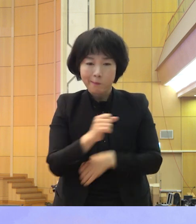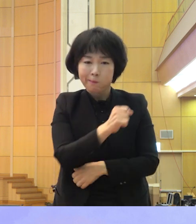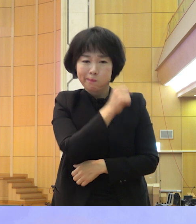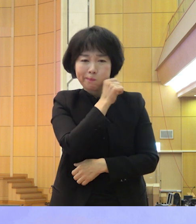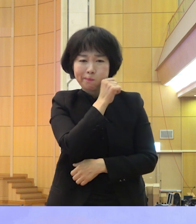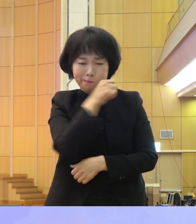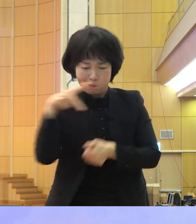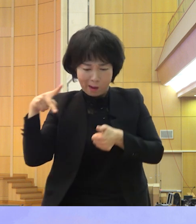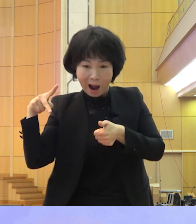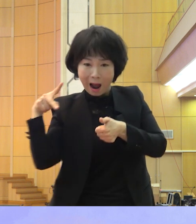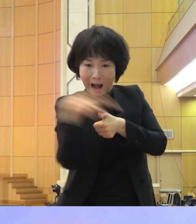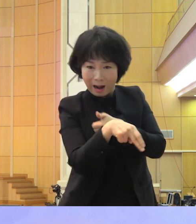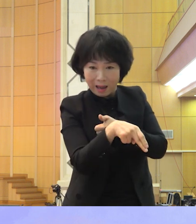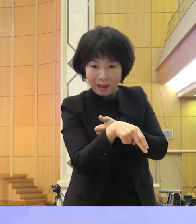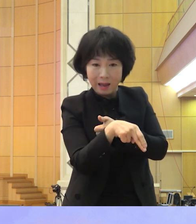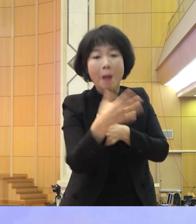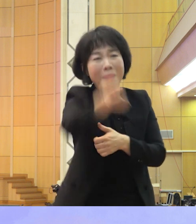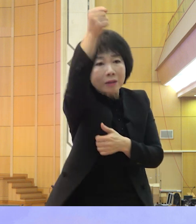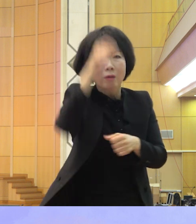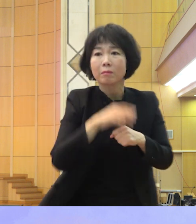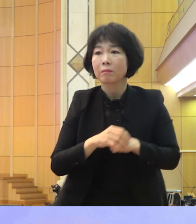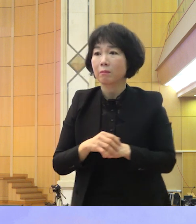다 할례를 받으라.